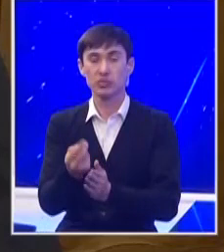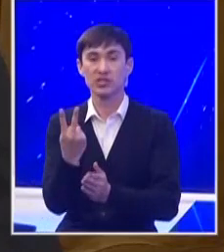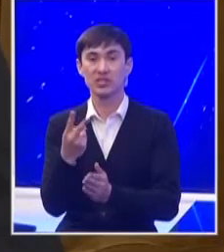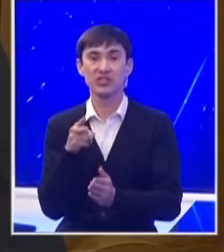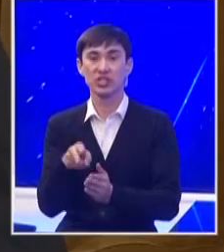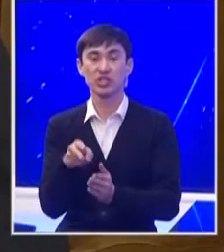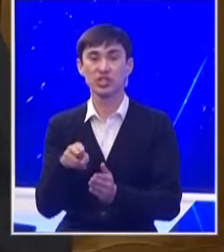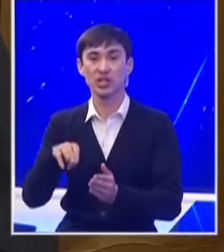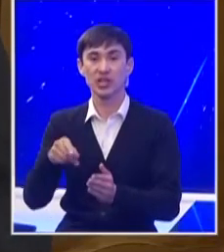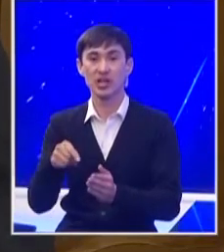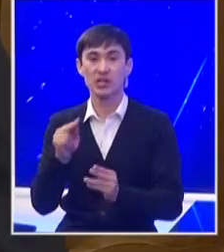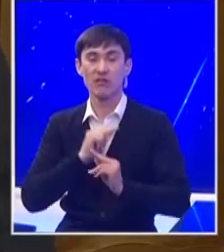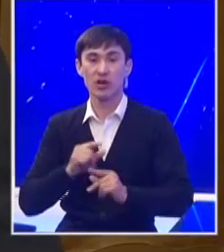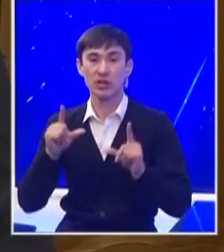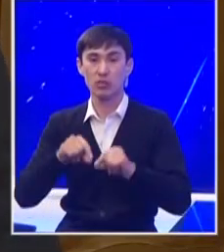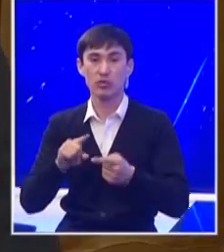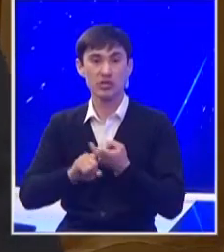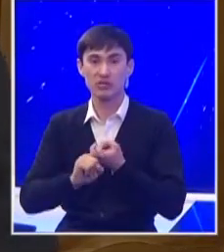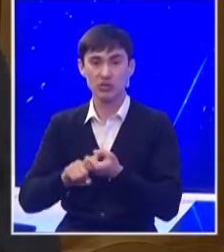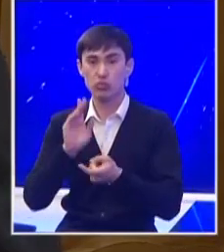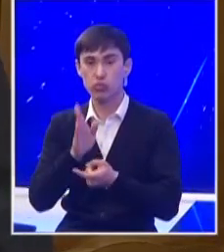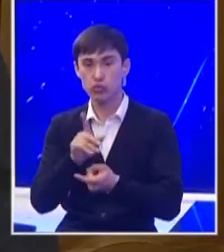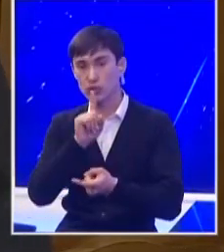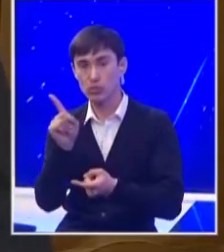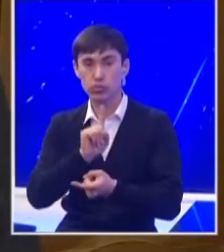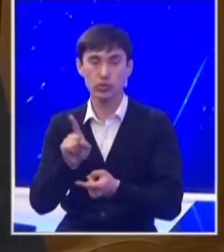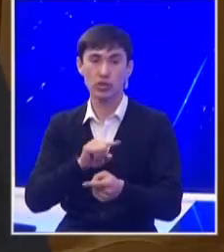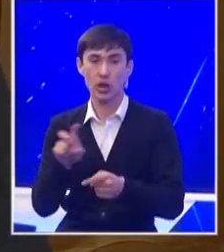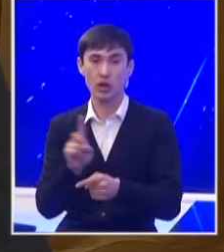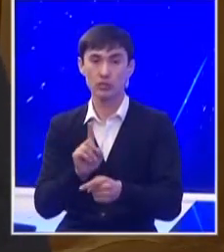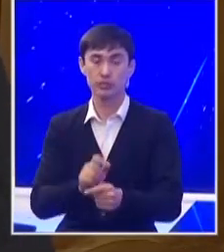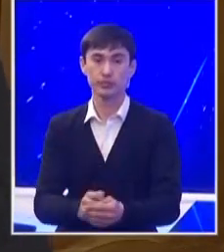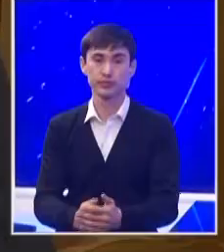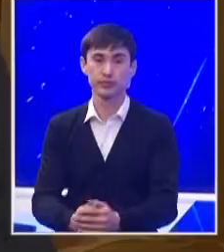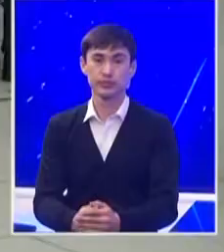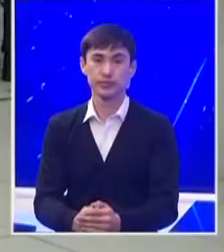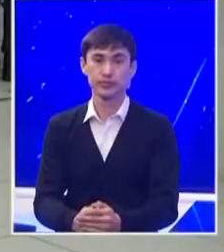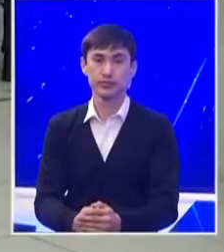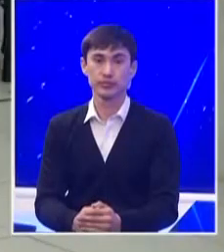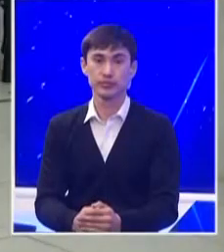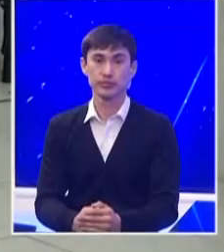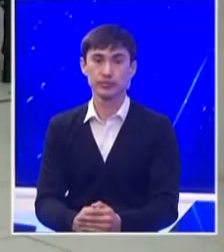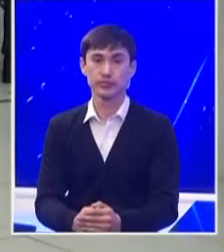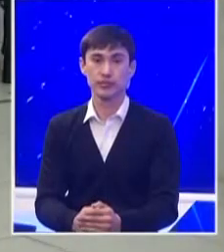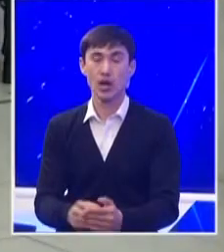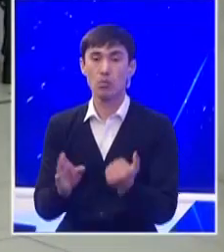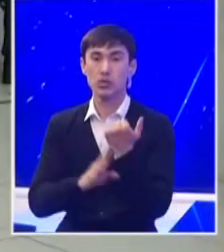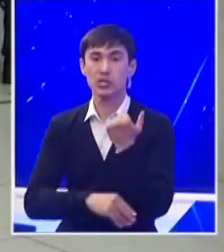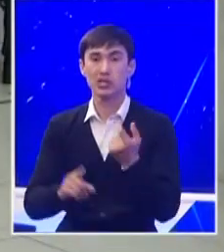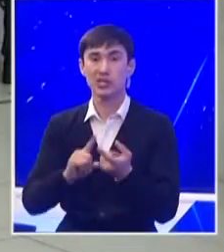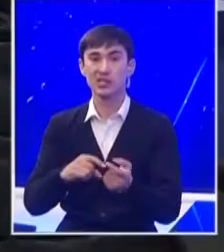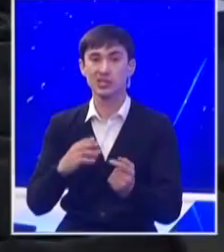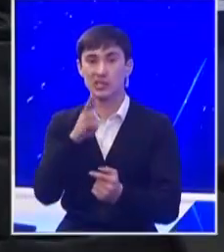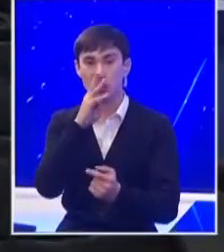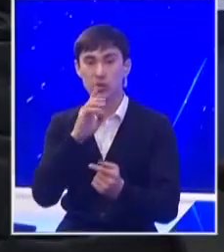2000 тенге за выход на работу. Независимо, будет у них на тот момент корреспонденция или нет. В последний раз индексация заработных плат